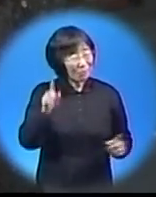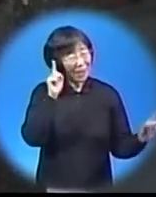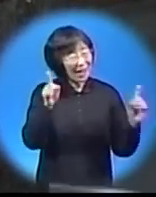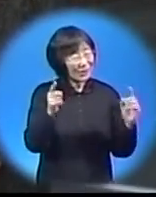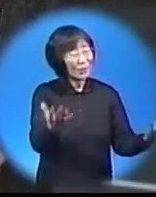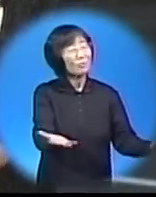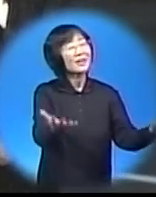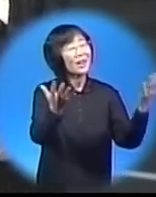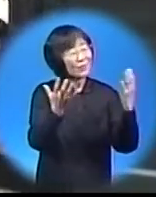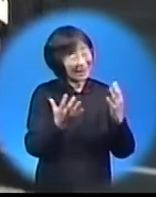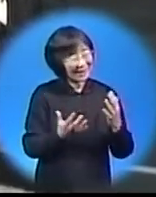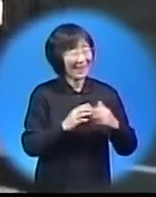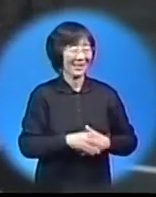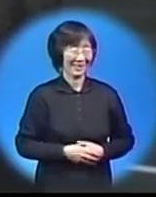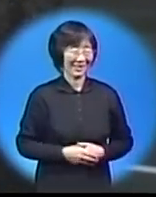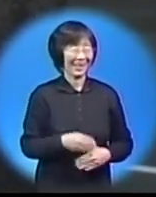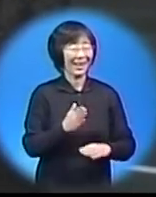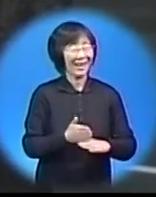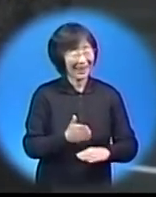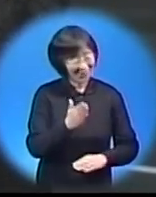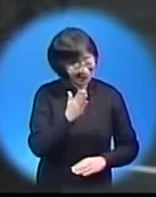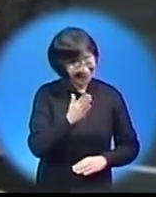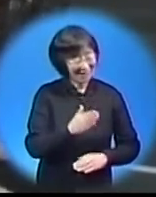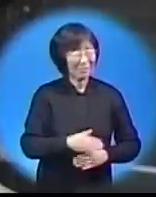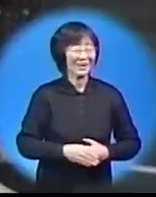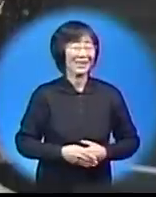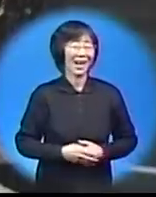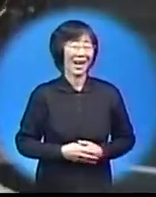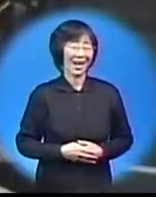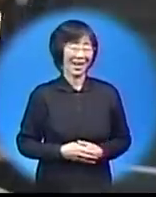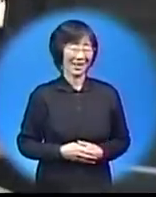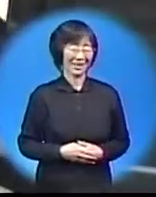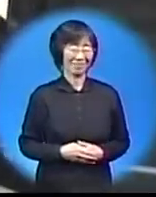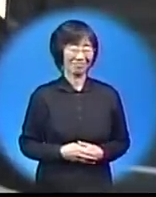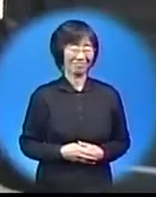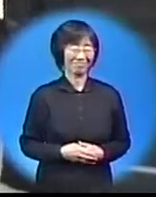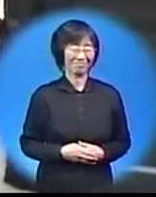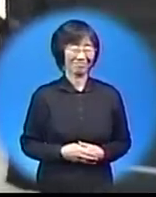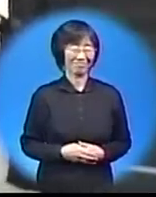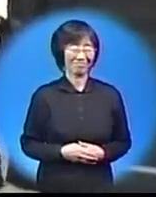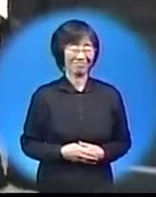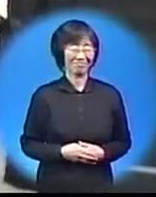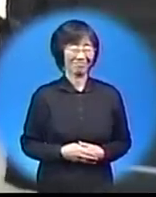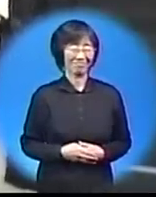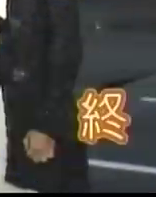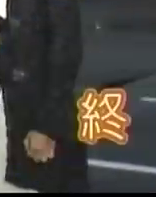の上町に遊びに来てみてください。山下さん、本当にどうもありがとうございました、はい、 ありがとうございました。